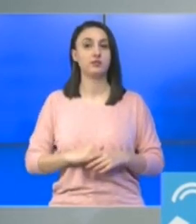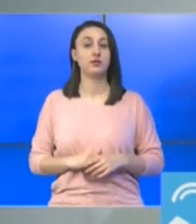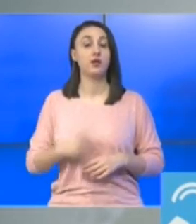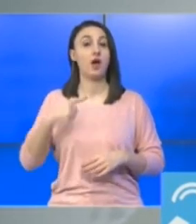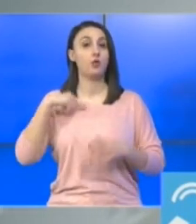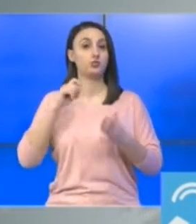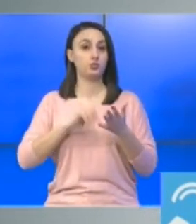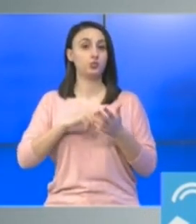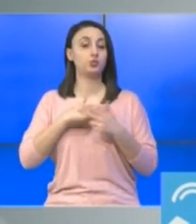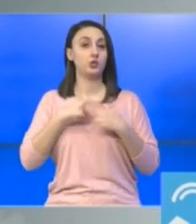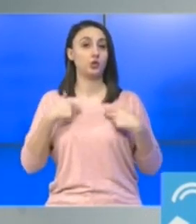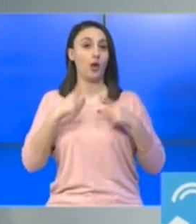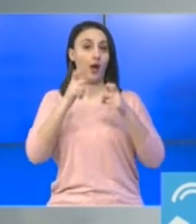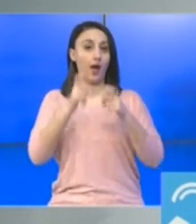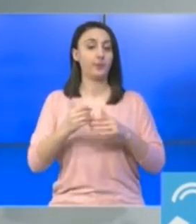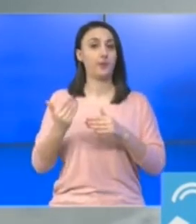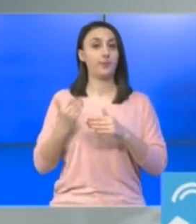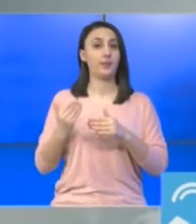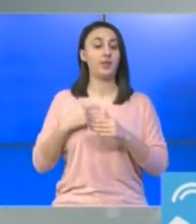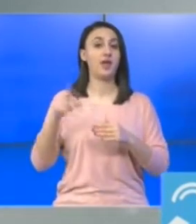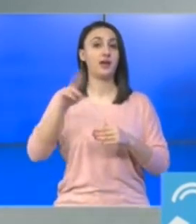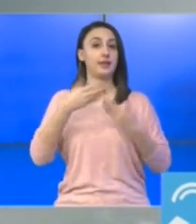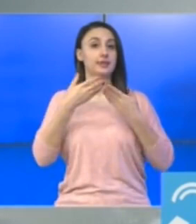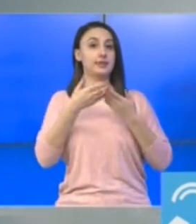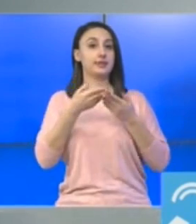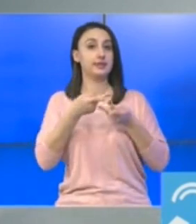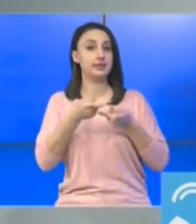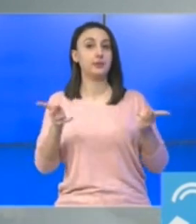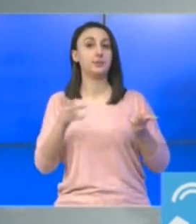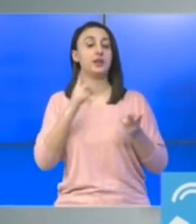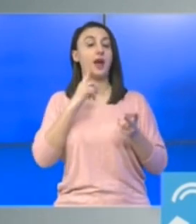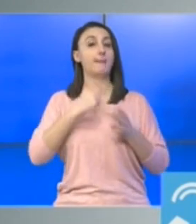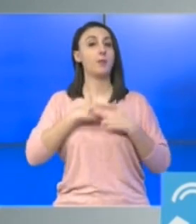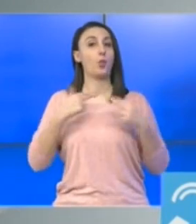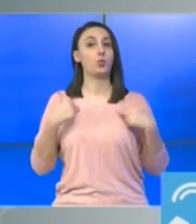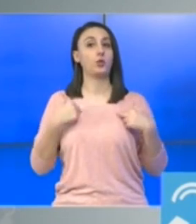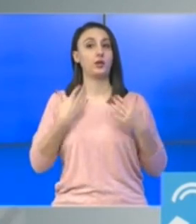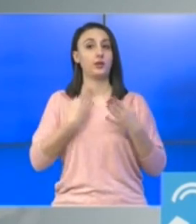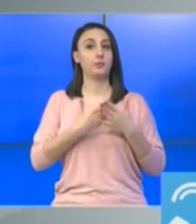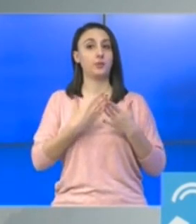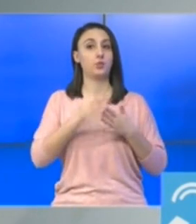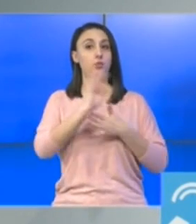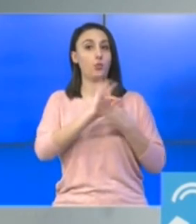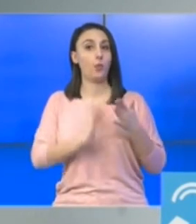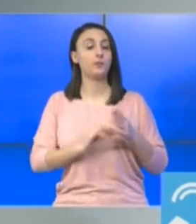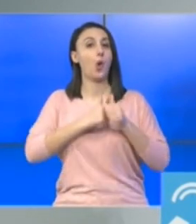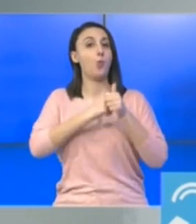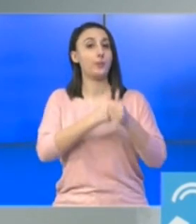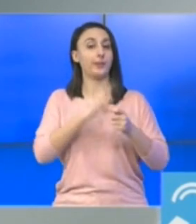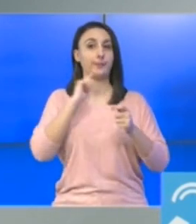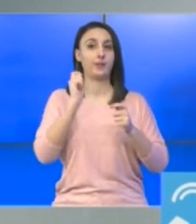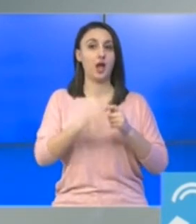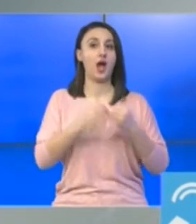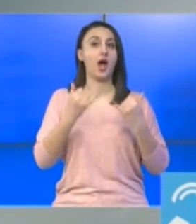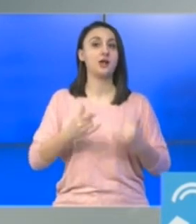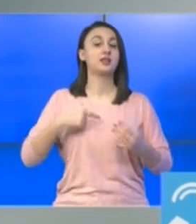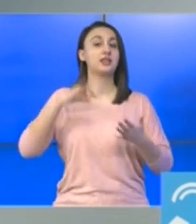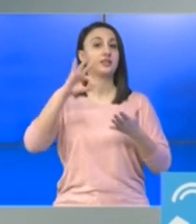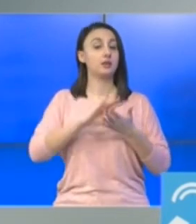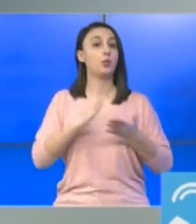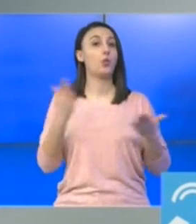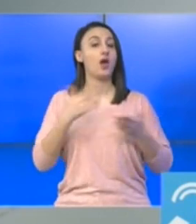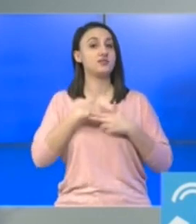cerut judecătorului de cameră preliminară retrimiterea rechizitorului la procurori, în vederea completării urmăririi penale. Astăzi este termenul la